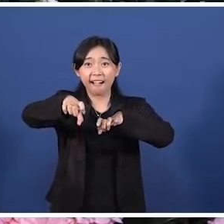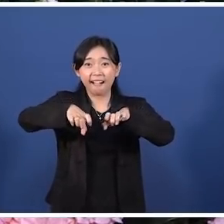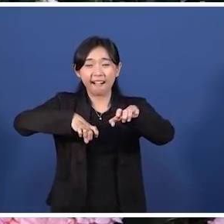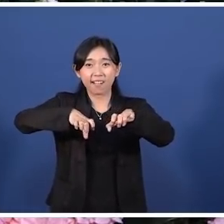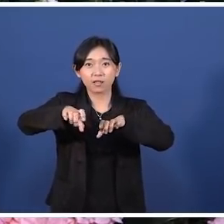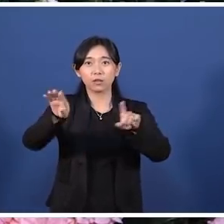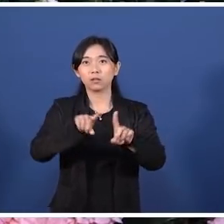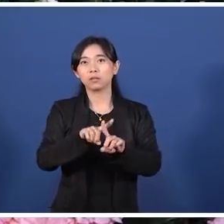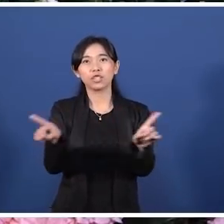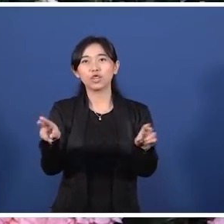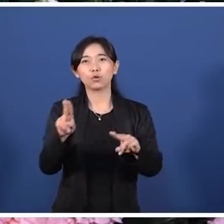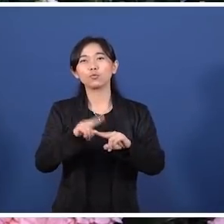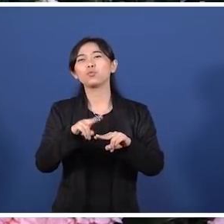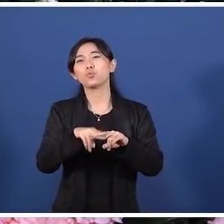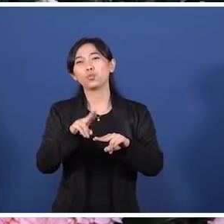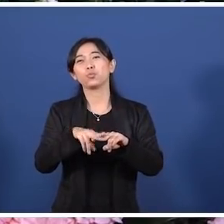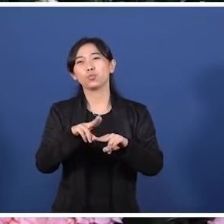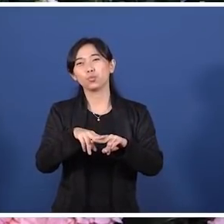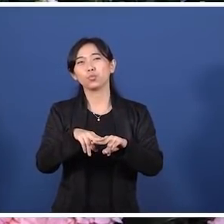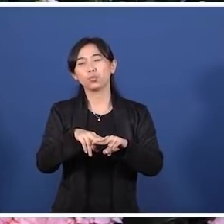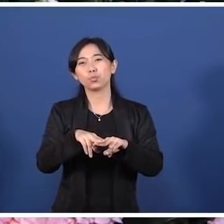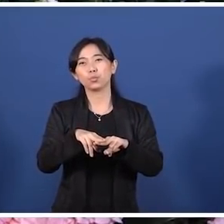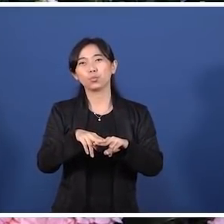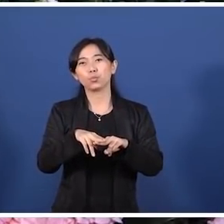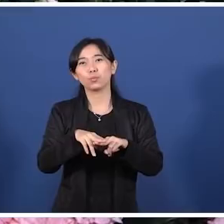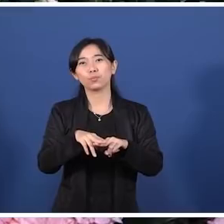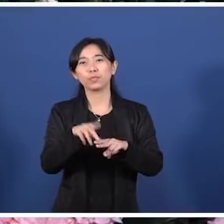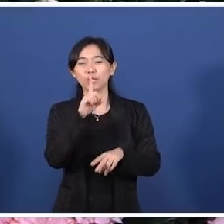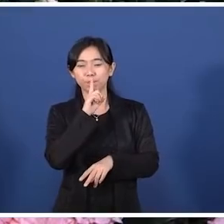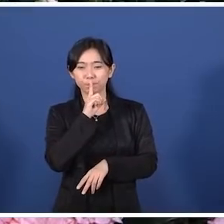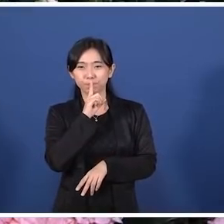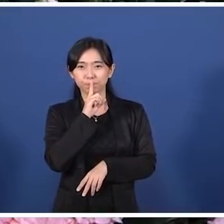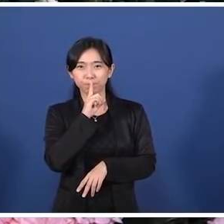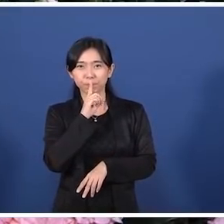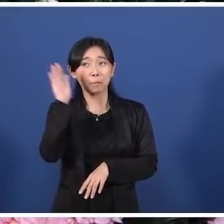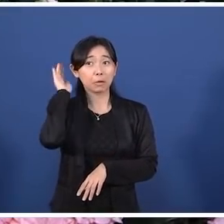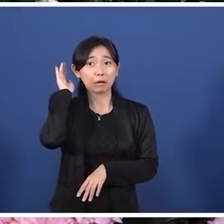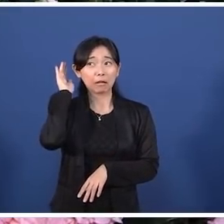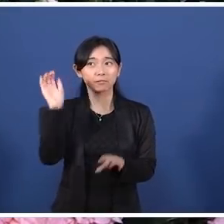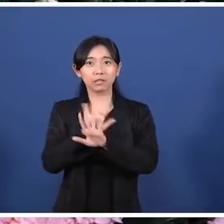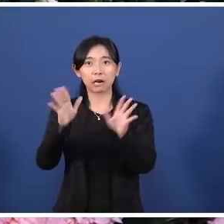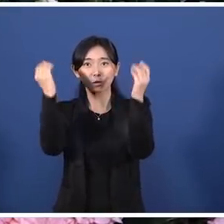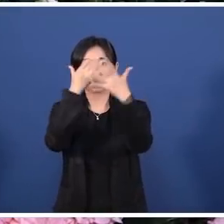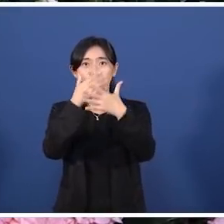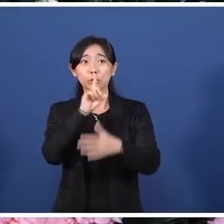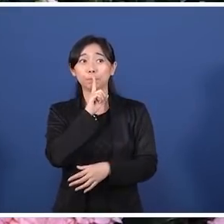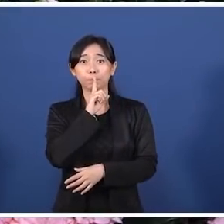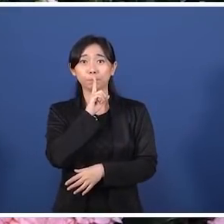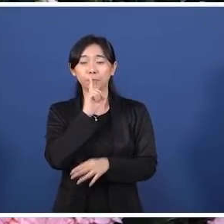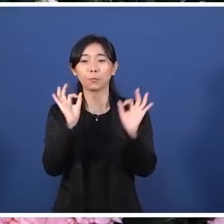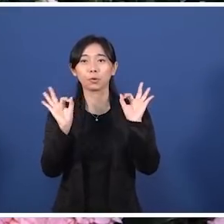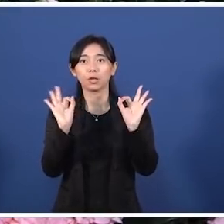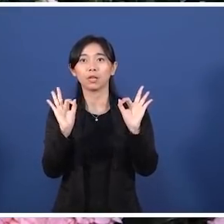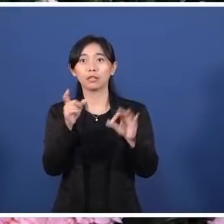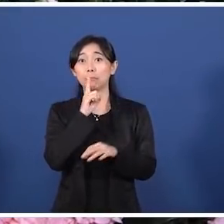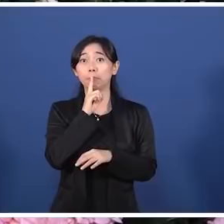hanya orang yang duduk diam mendengar. Orang-orang yang bukan hanya mendengarkan ajaran jangan takut, oh ya sekarang saya harus belajar